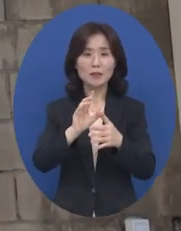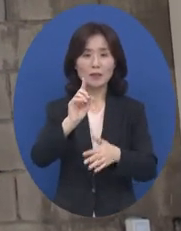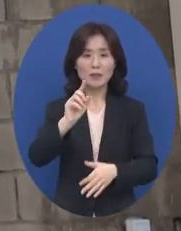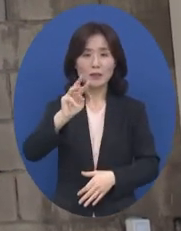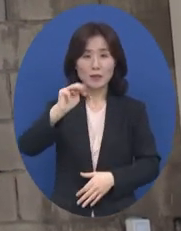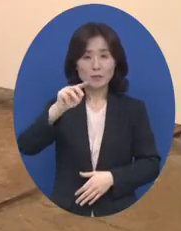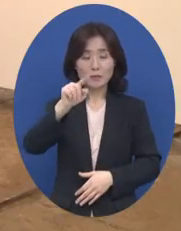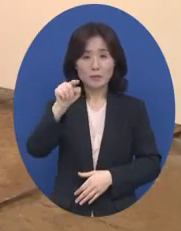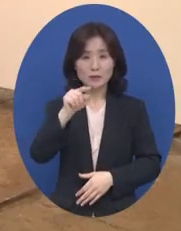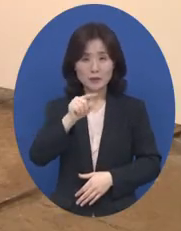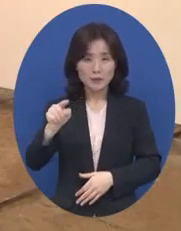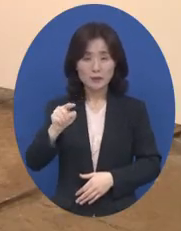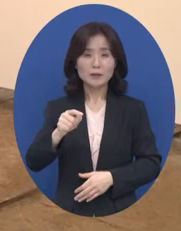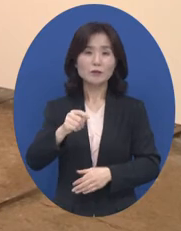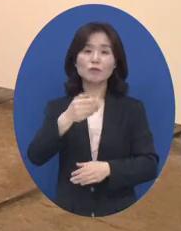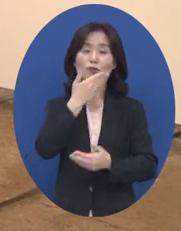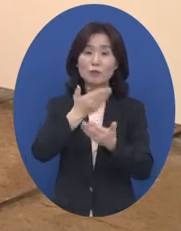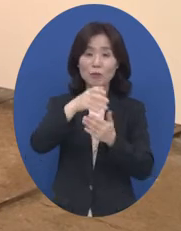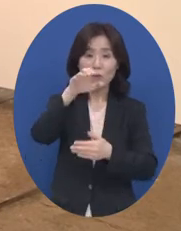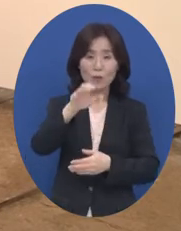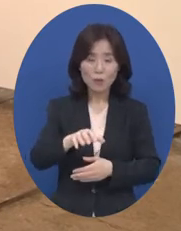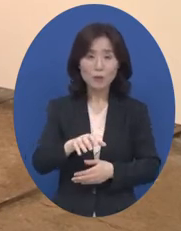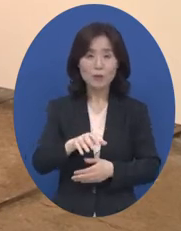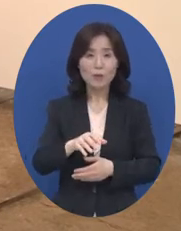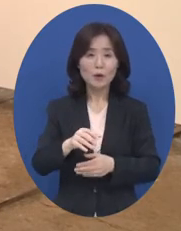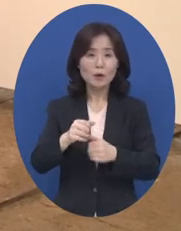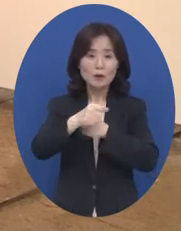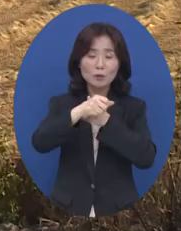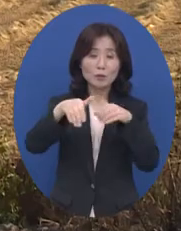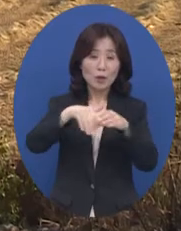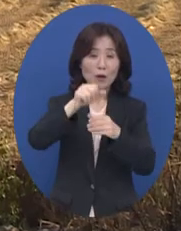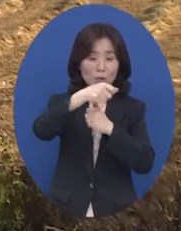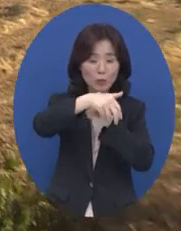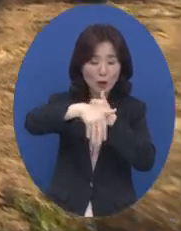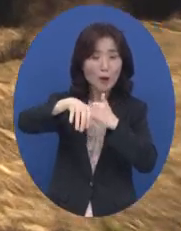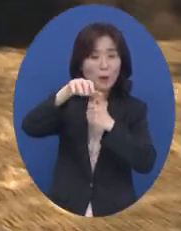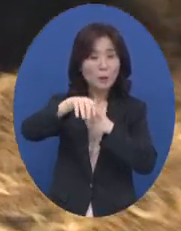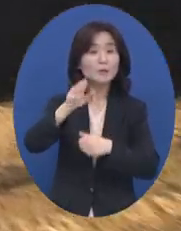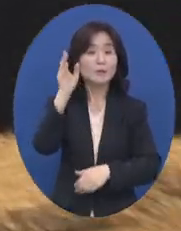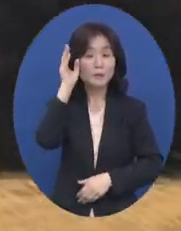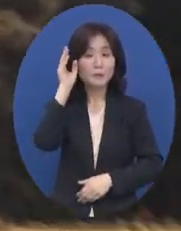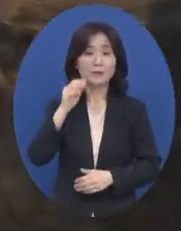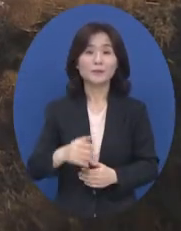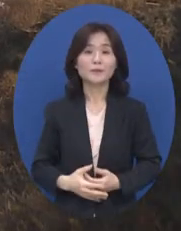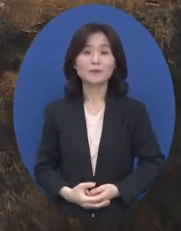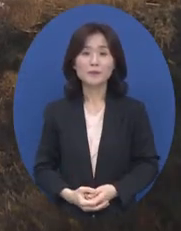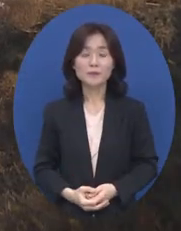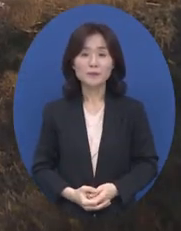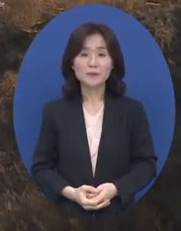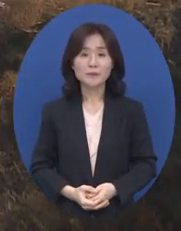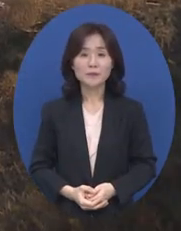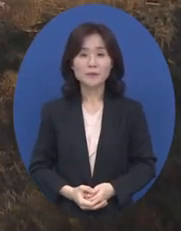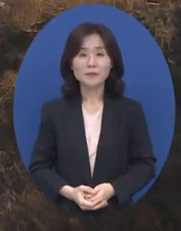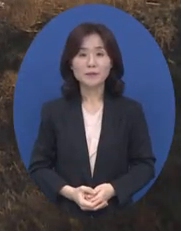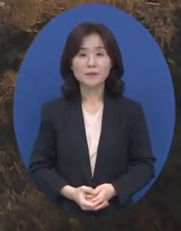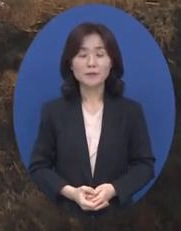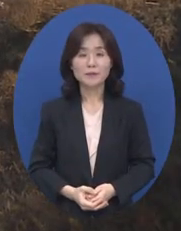관광의 거점이자 복합 문화 공간으로 거듭날 전망입니다. 경기줄TV 김태희입니다.